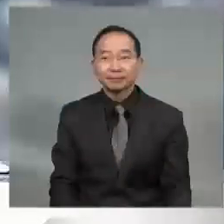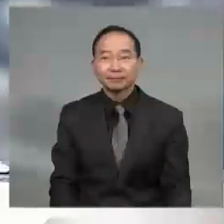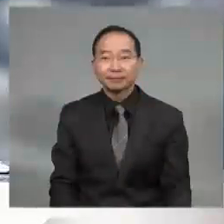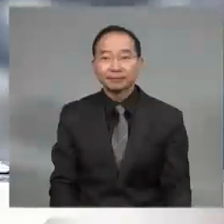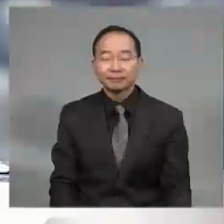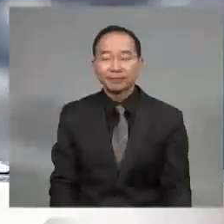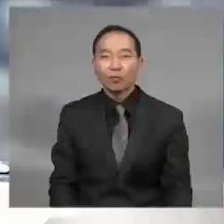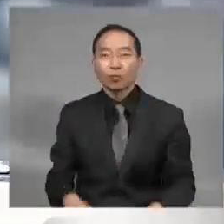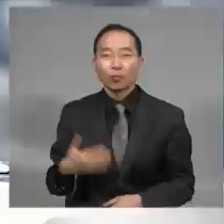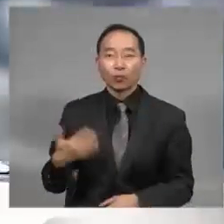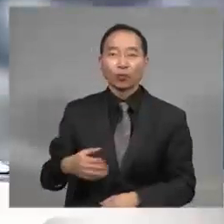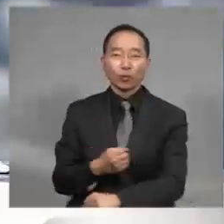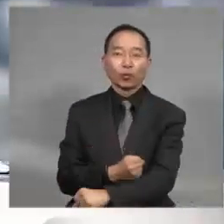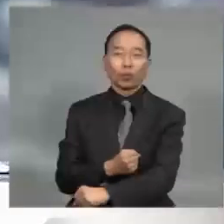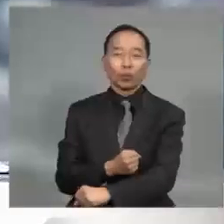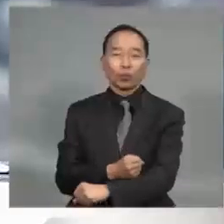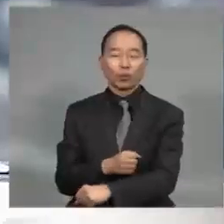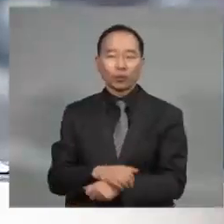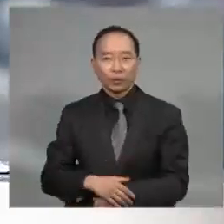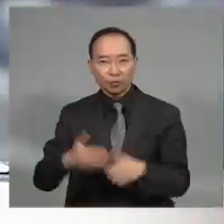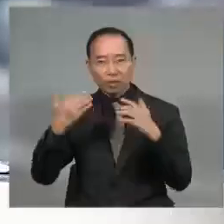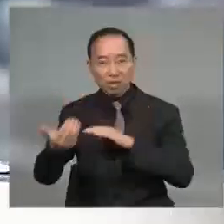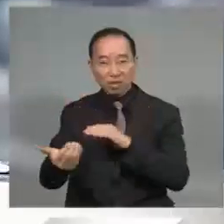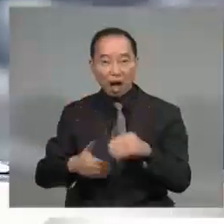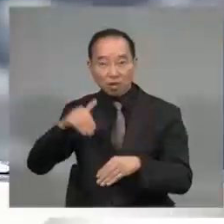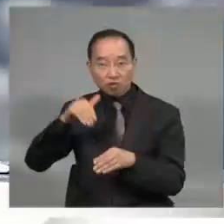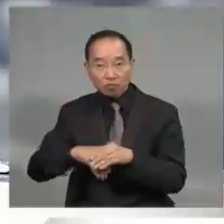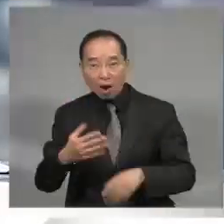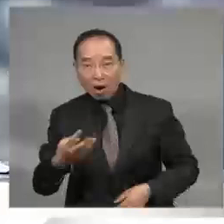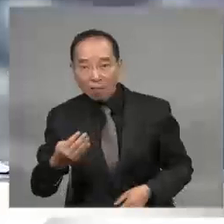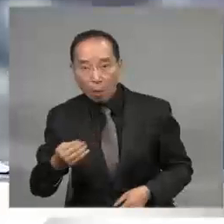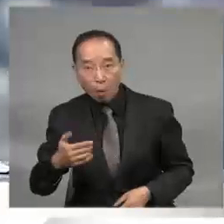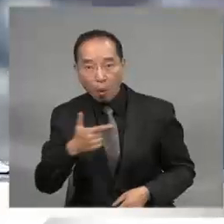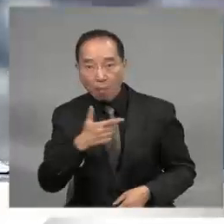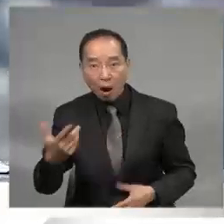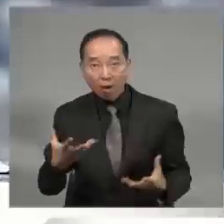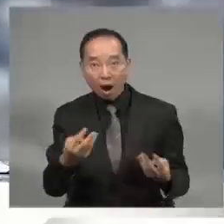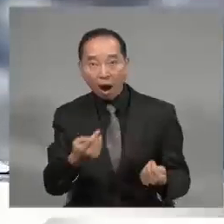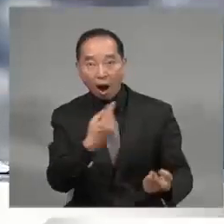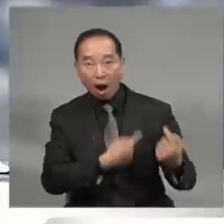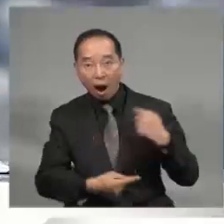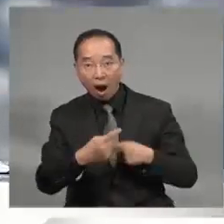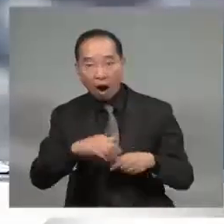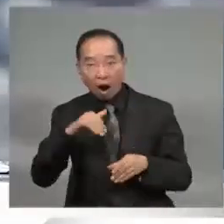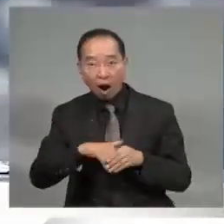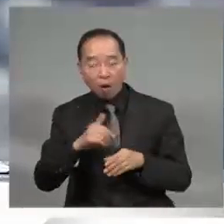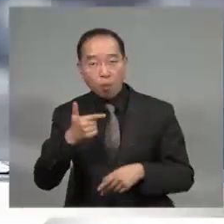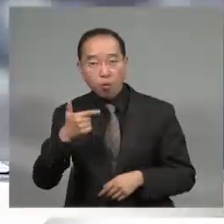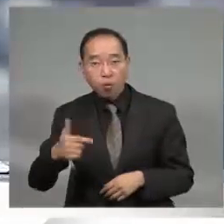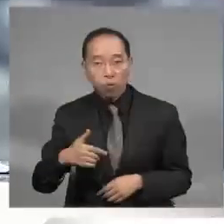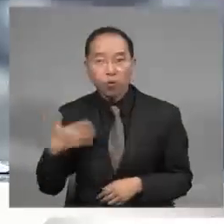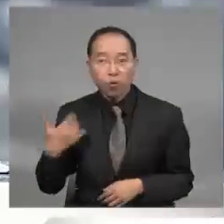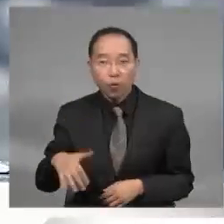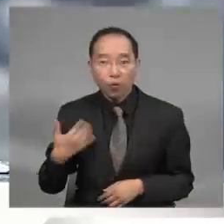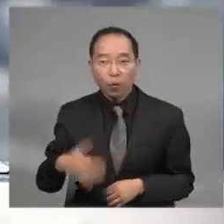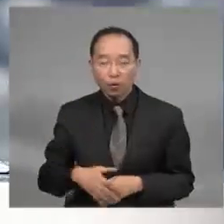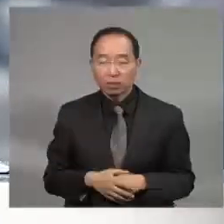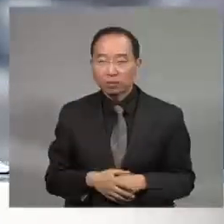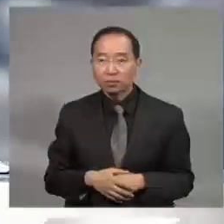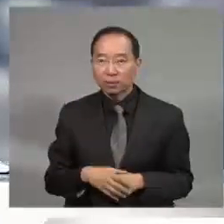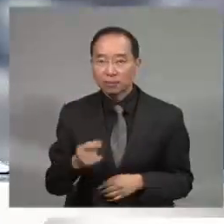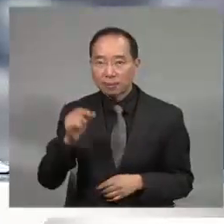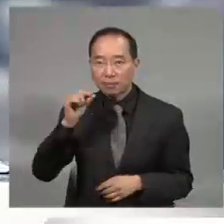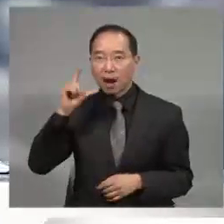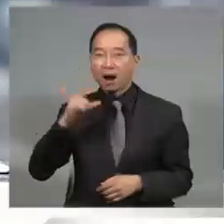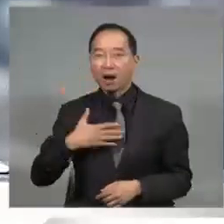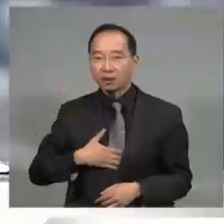네, 수고 많으셨습니다. 확실히 사전투표율 굉장히 많은 우리 유권자분들께서 네. 관심을 갖고 계시다는 거 다시 한번 알게